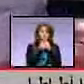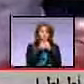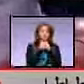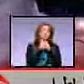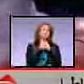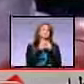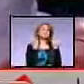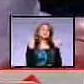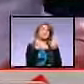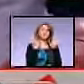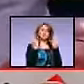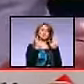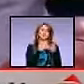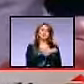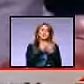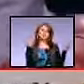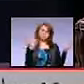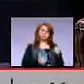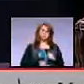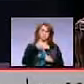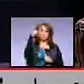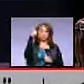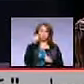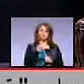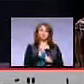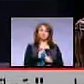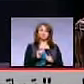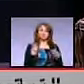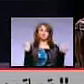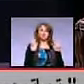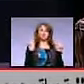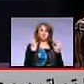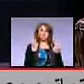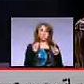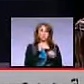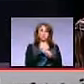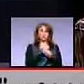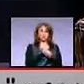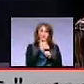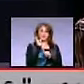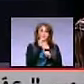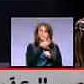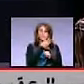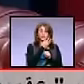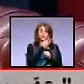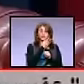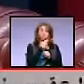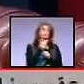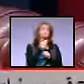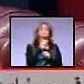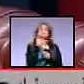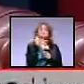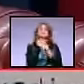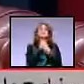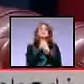أو الرابع أظن، وعمل نجاح كبير، كان من إنتاج التلفزيون، وكان ساعتها الاستاذ الراحل العظيم